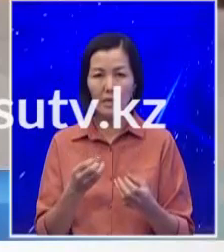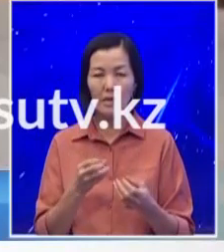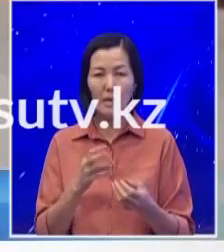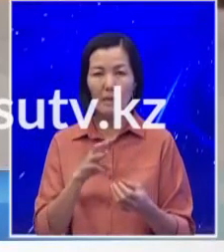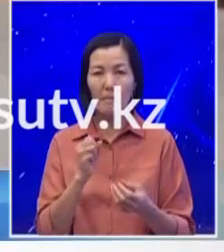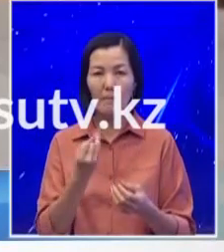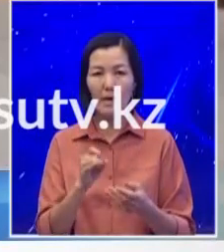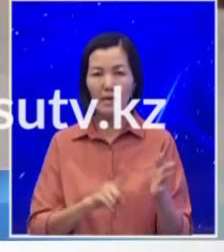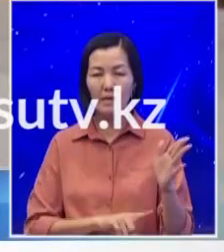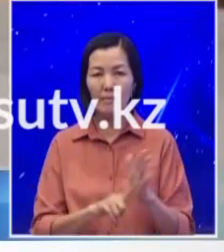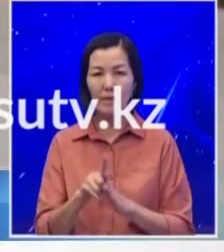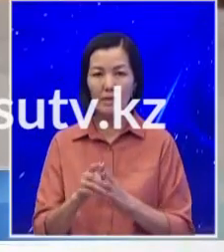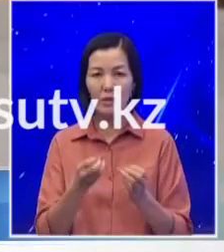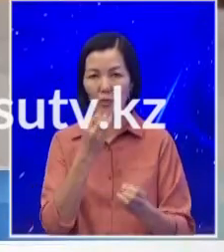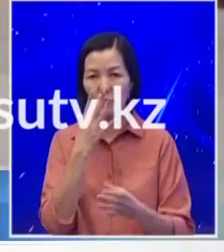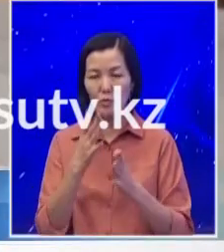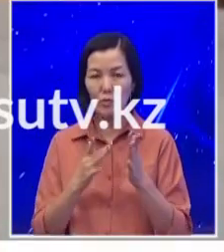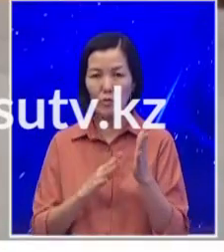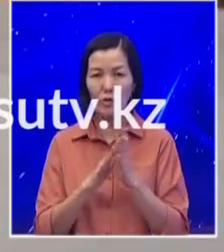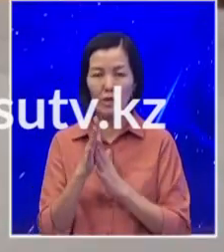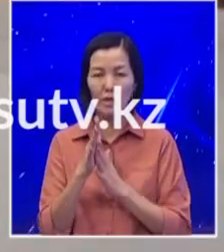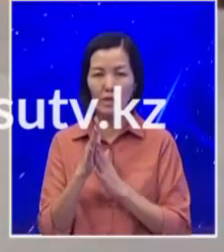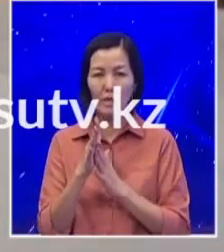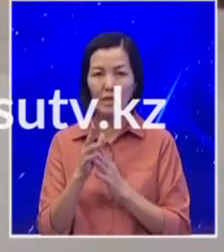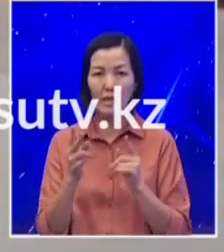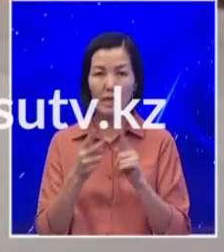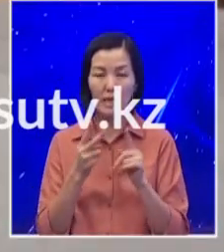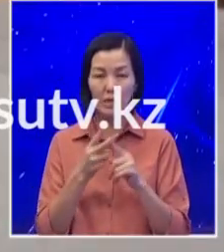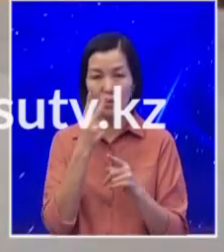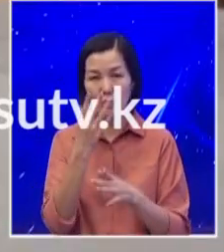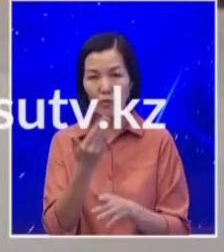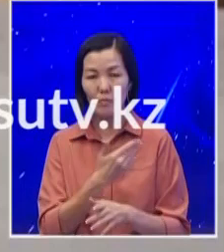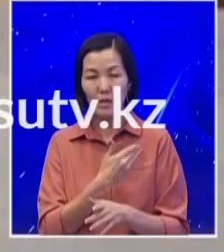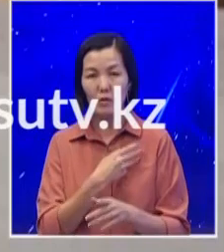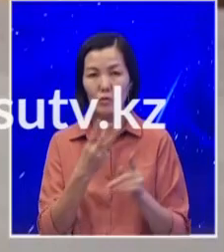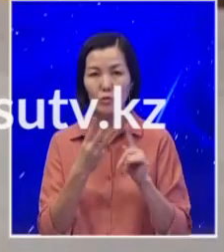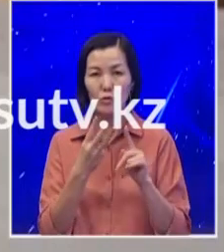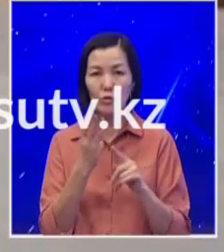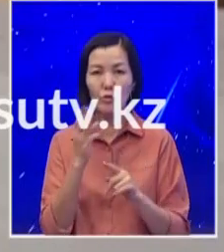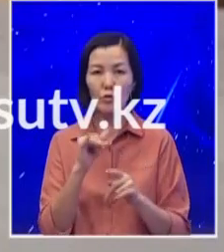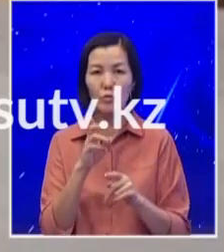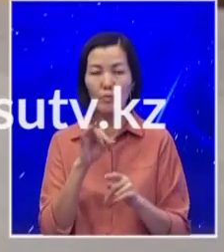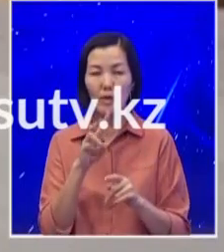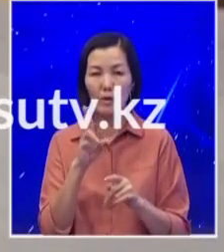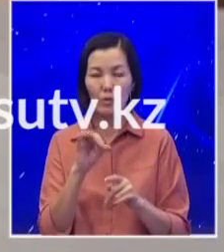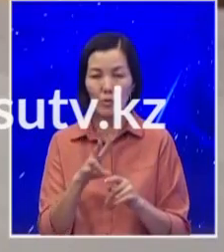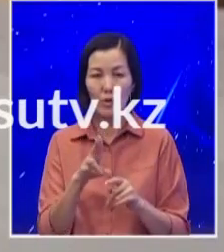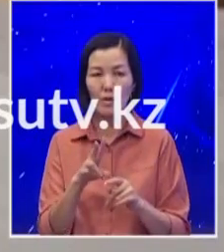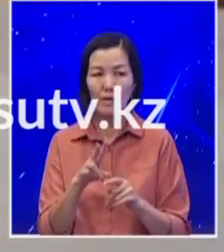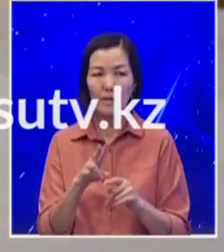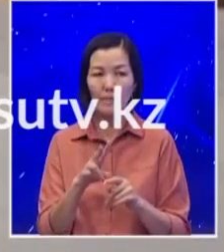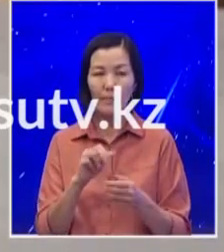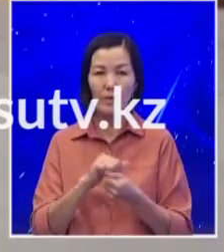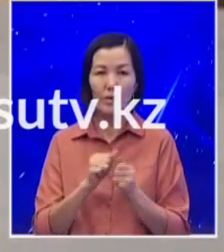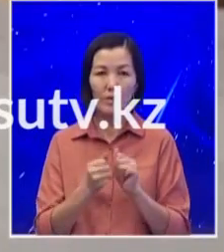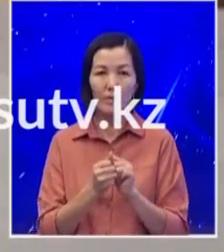басында тюльпандар гүлдейді ол жерде, соларды көрі. Екінші Шұбар көл, яғни Қазақстанның екі жерінде ең көп көмір шығаратын